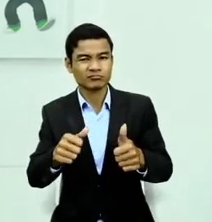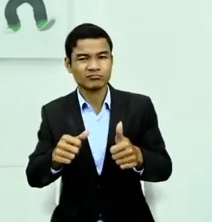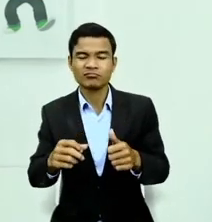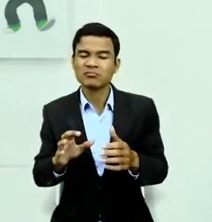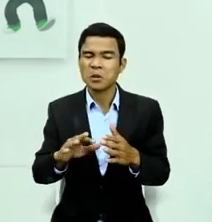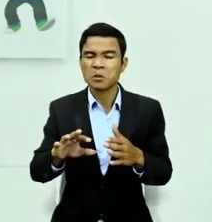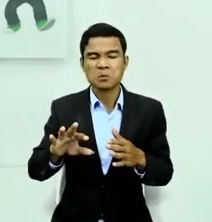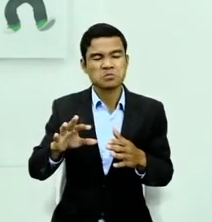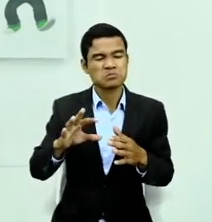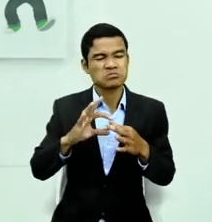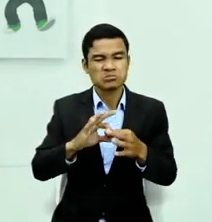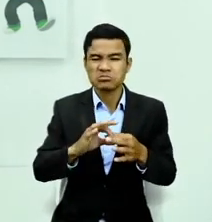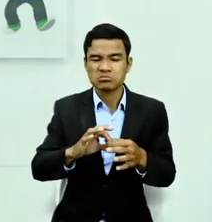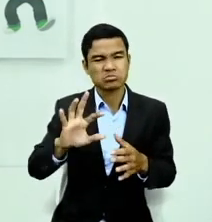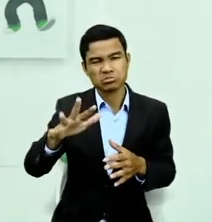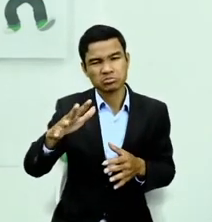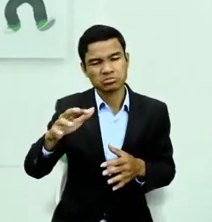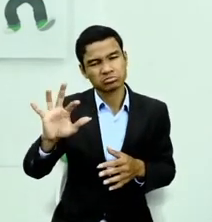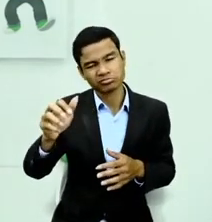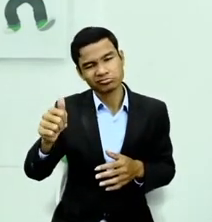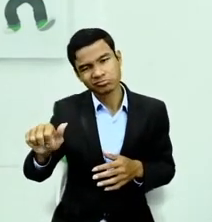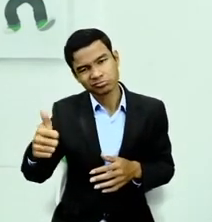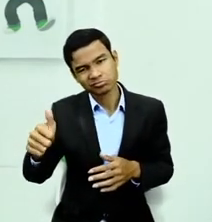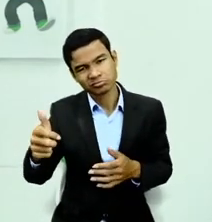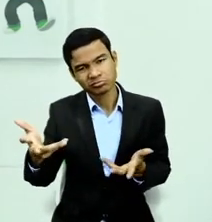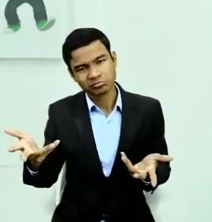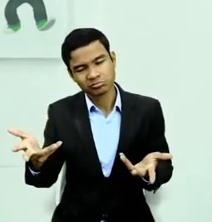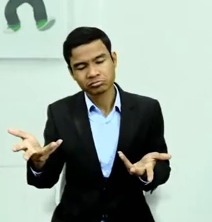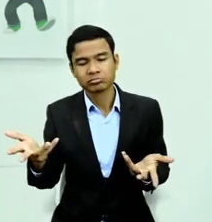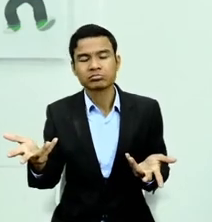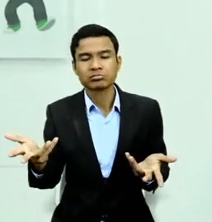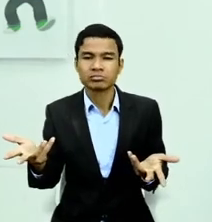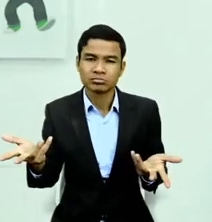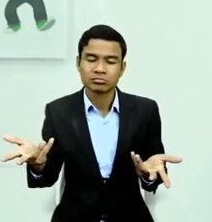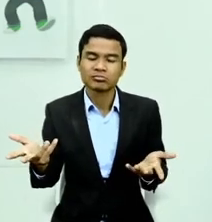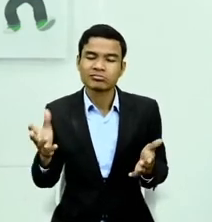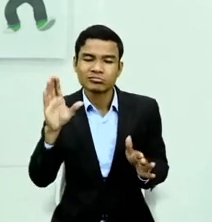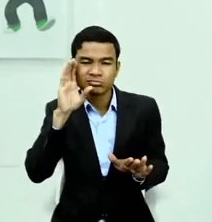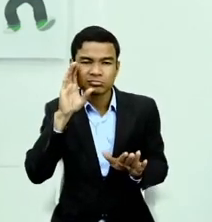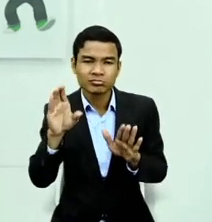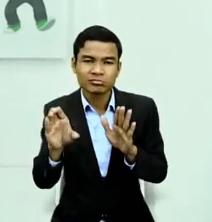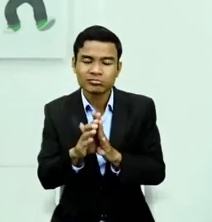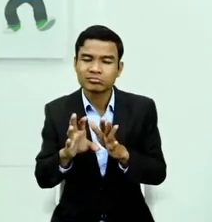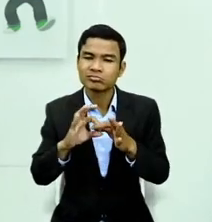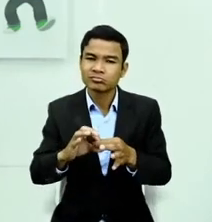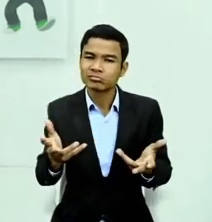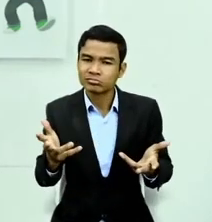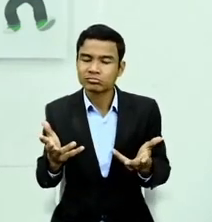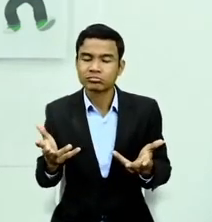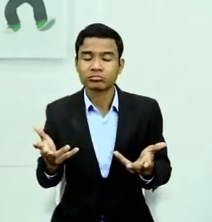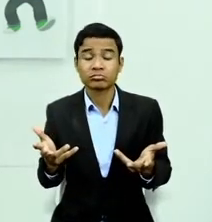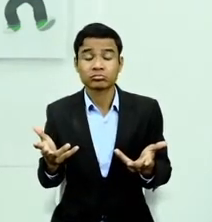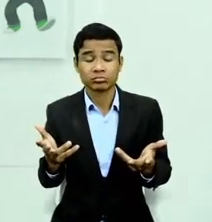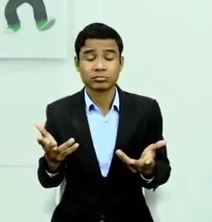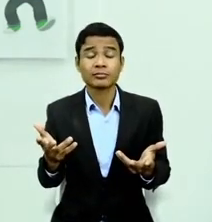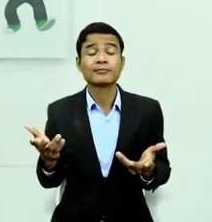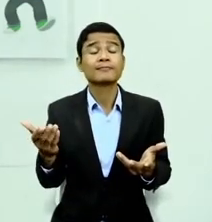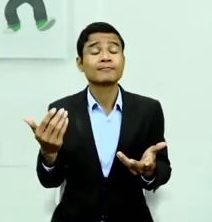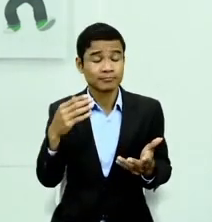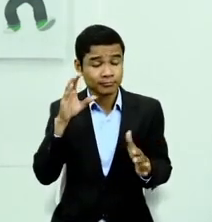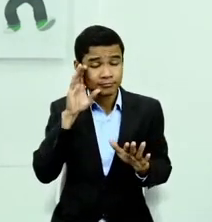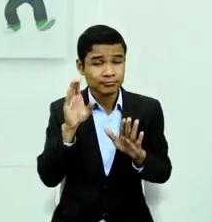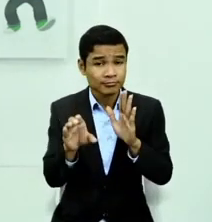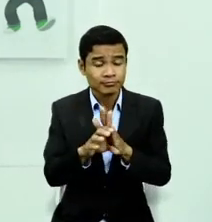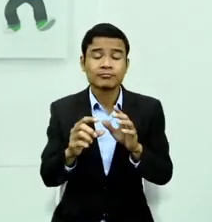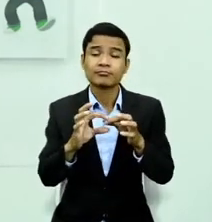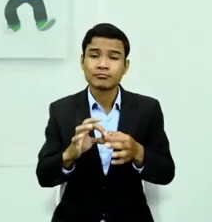là ó chà ta rục phim nếp bằng hai nhầm pi tầm nẹ tầm nông chẳng mạch đáy ạ Chà, lo nha con. Rụp hiệp ní cô bằng hai ông